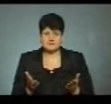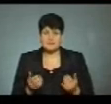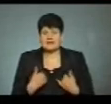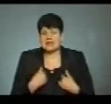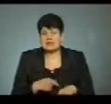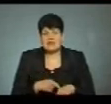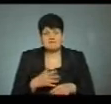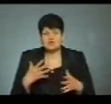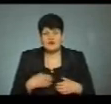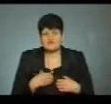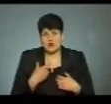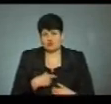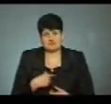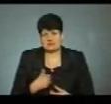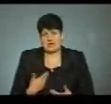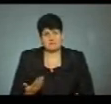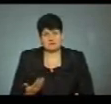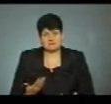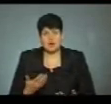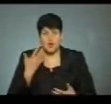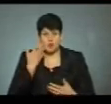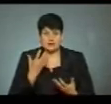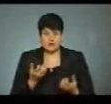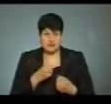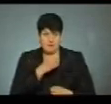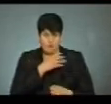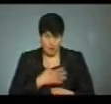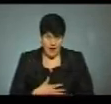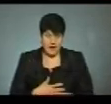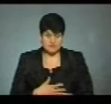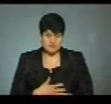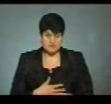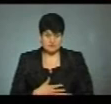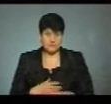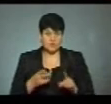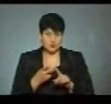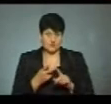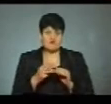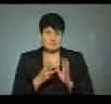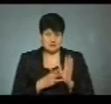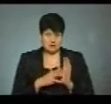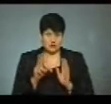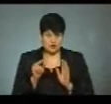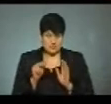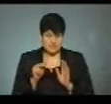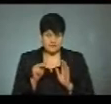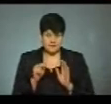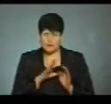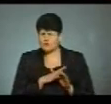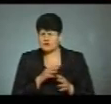я не відчував страху за себе. Коли отримав поранення, вдруге же, 18 числа, коли був найбільший